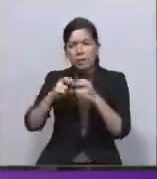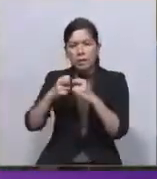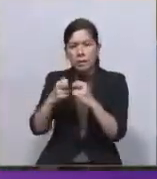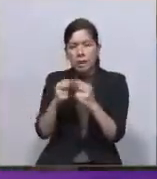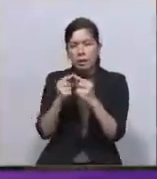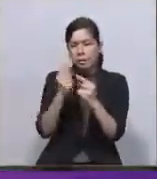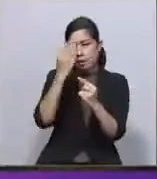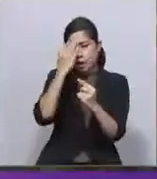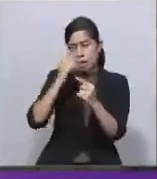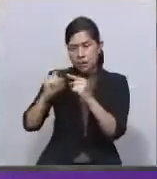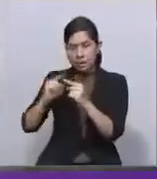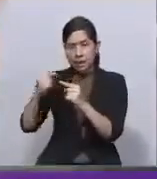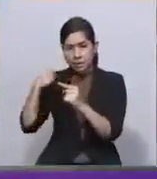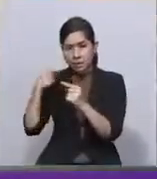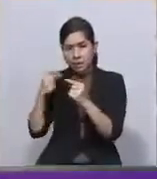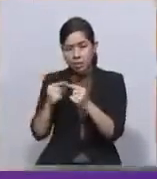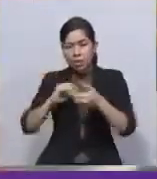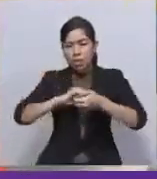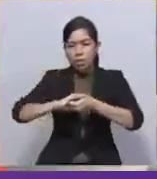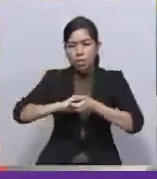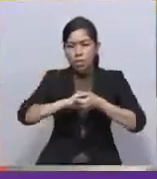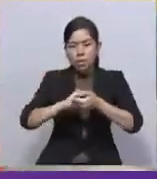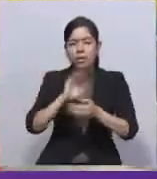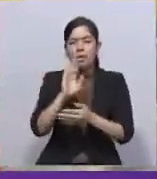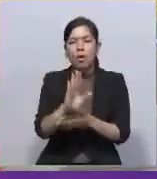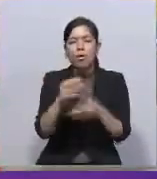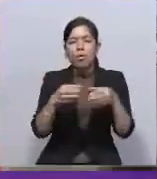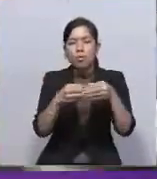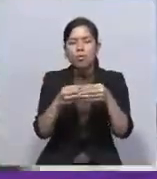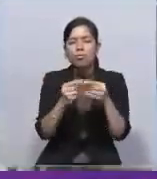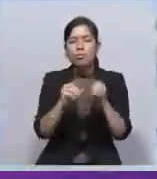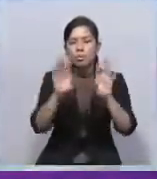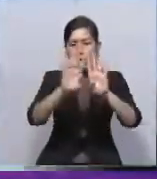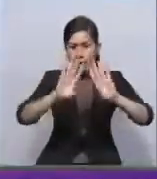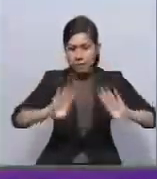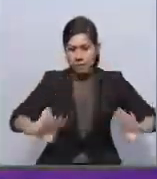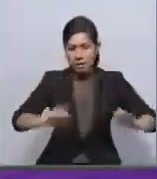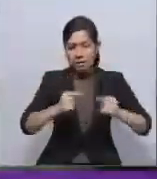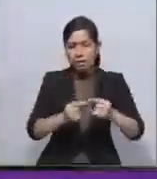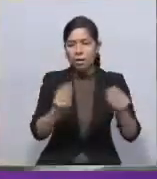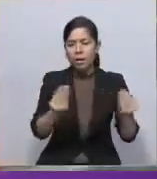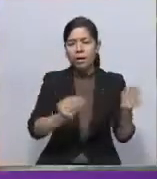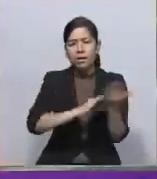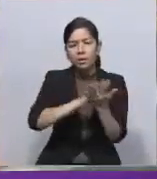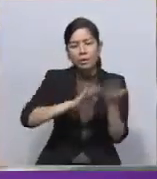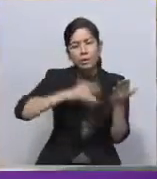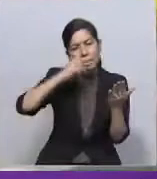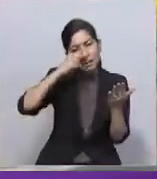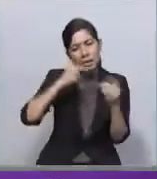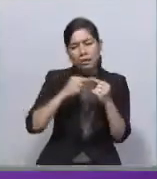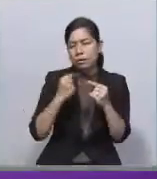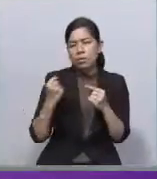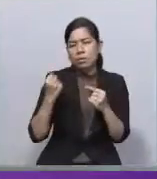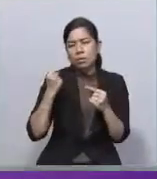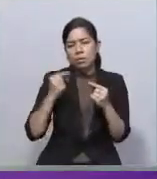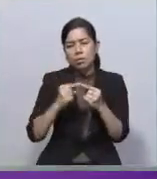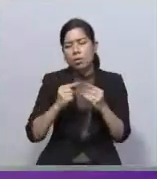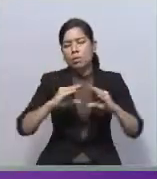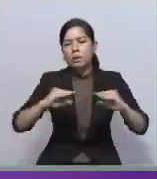การบูรณาการด้านความมั่นคงกับอาเซียนและนานาชาติซึ่งจะทำให้ประเทศชาติมั่นคงประชาชนมีความสุ